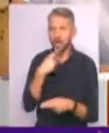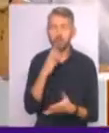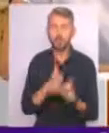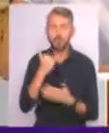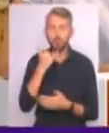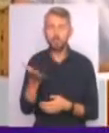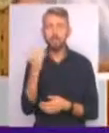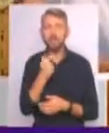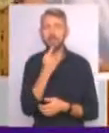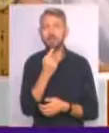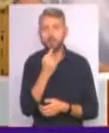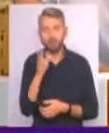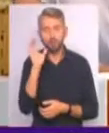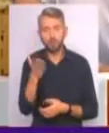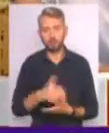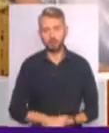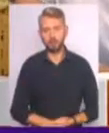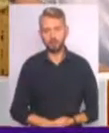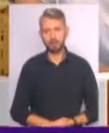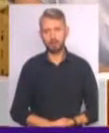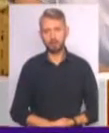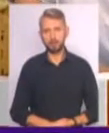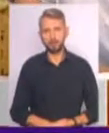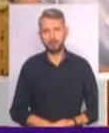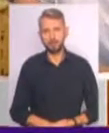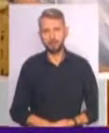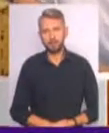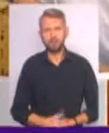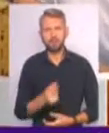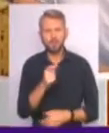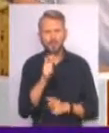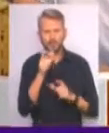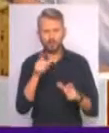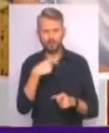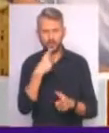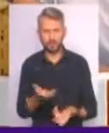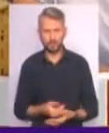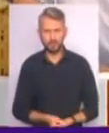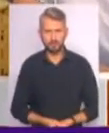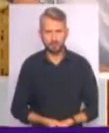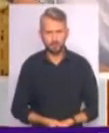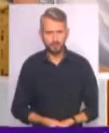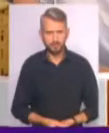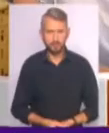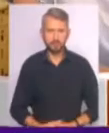дзвінок. Давайте спробуємо. Ми слухаємо вас. Трошки голосніше.